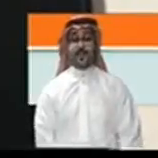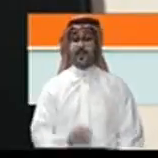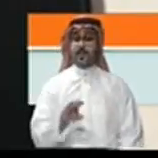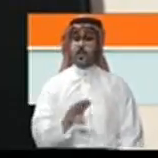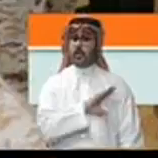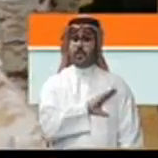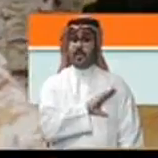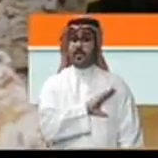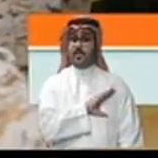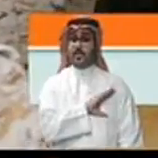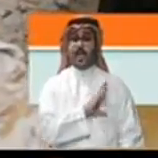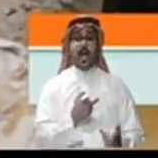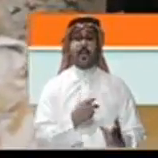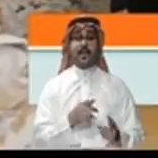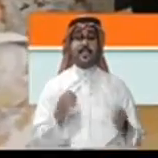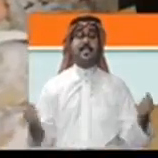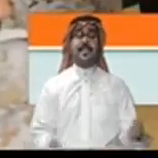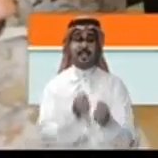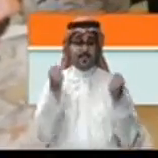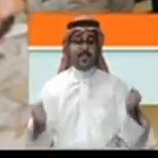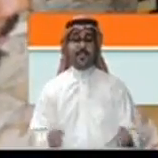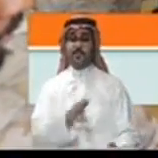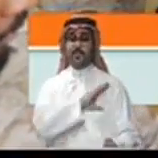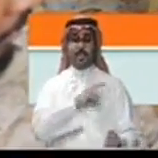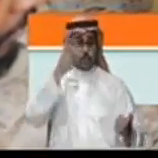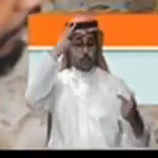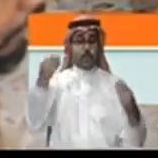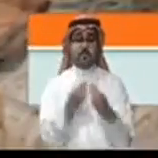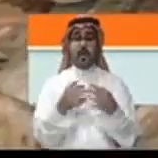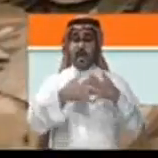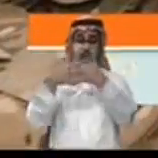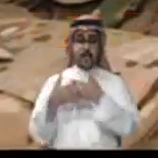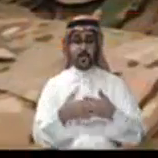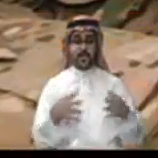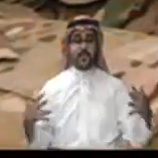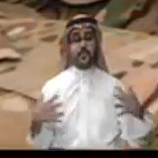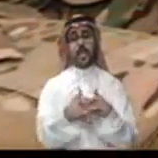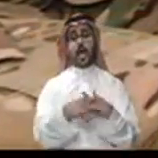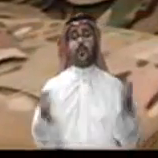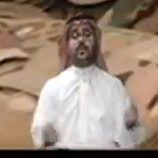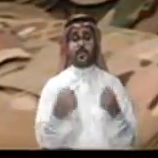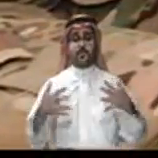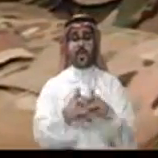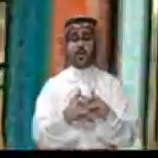القائد المتحمس تدريب سعودي أمريكي لمواجهة التحديات المشتركة.